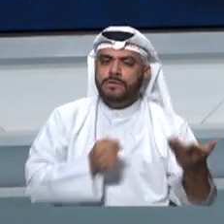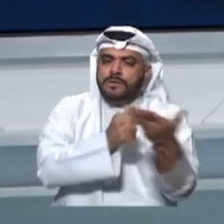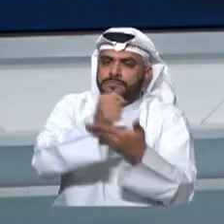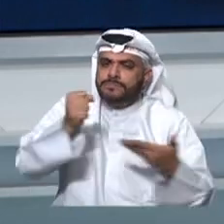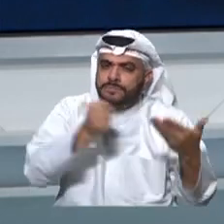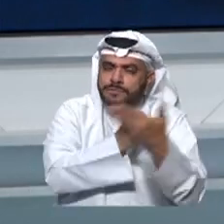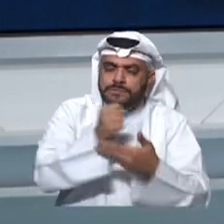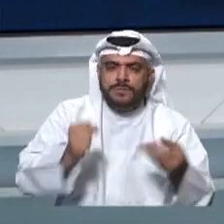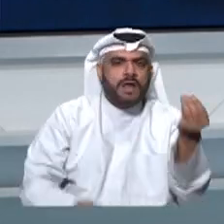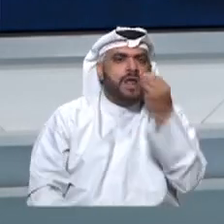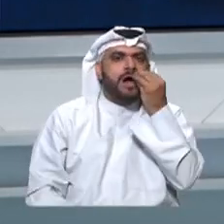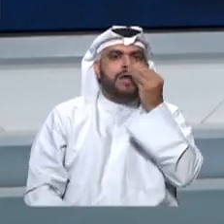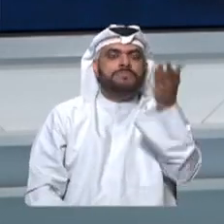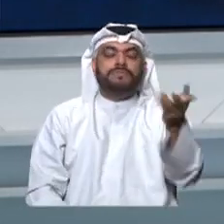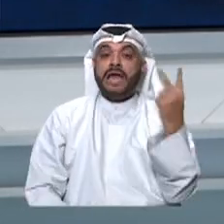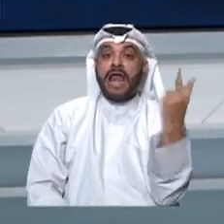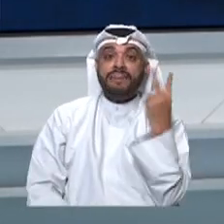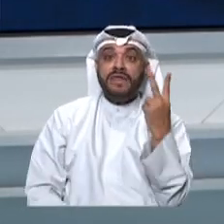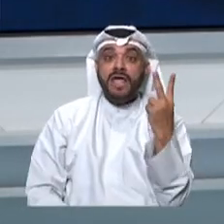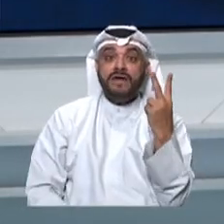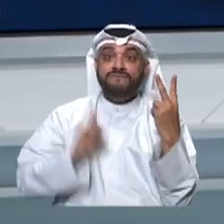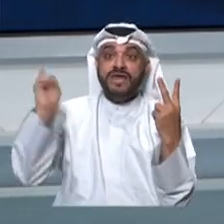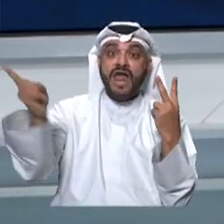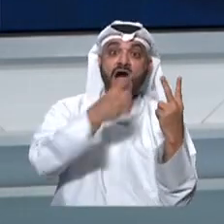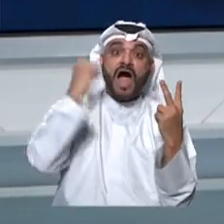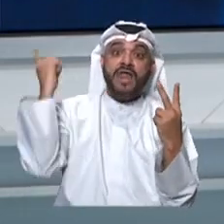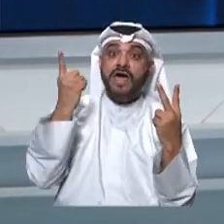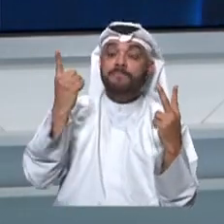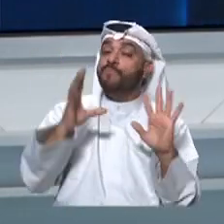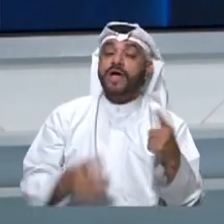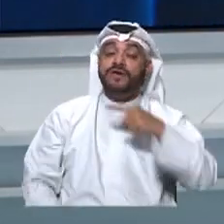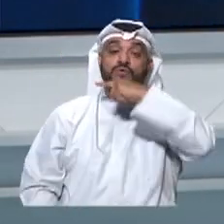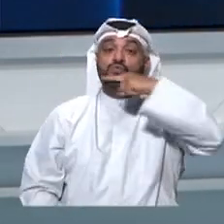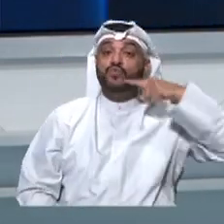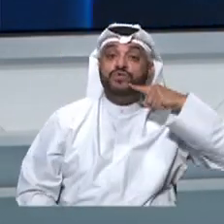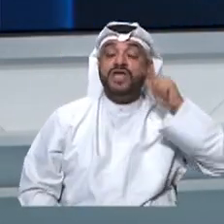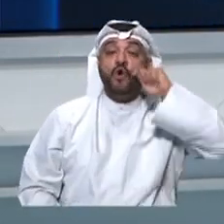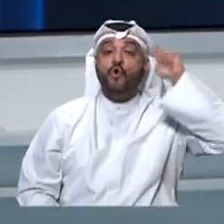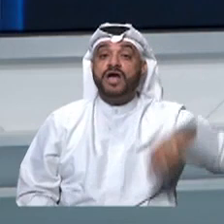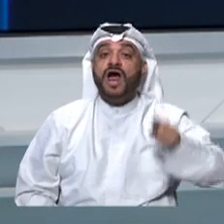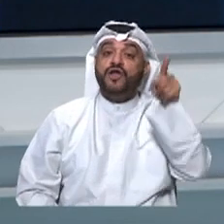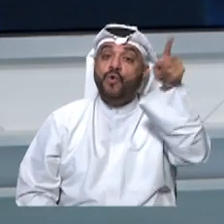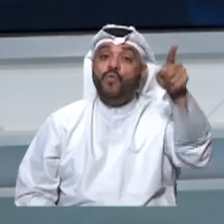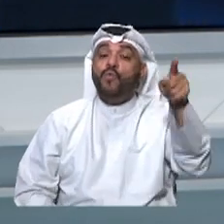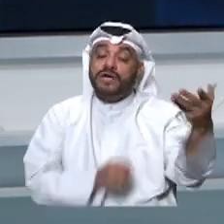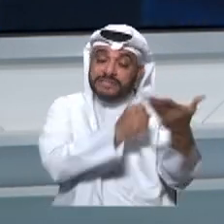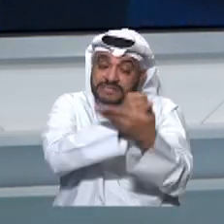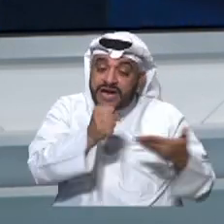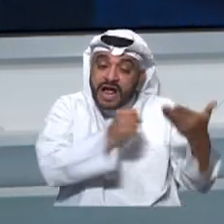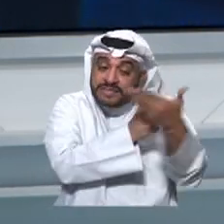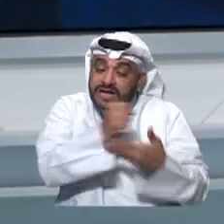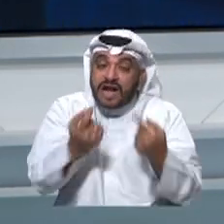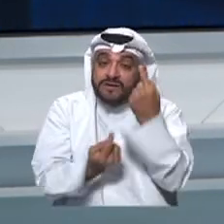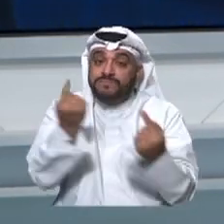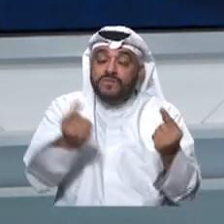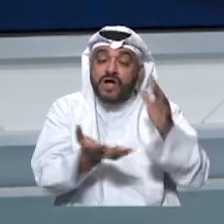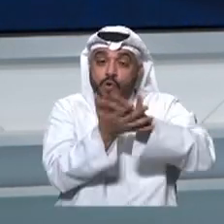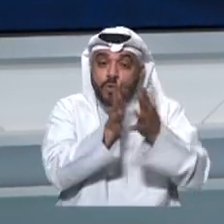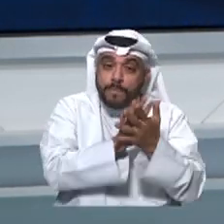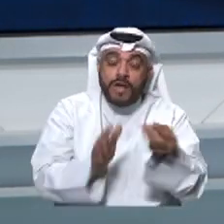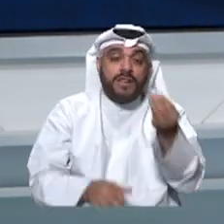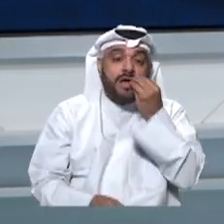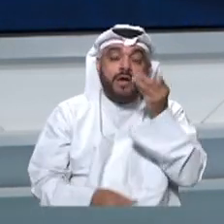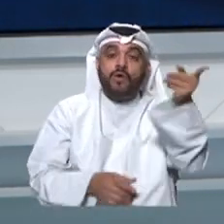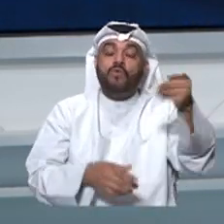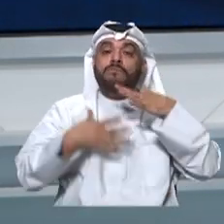نظامها الغذائي. جاء ذلك في كلمته بالجلسة الافتتاحية للمؤتمر المصرفي العربي